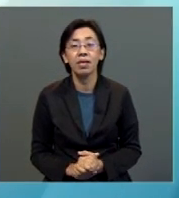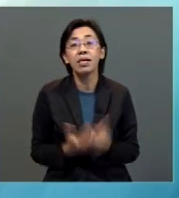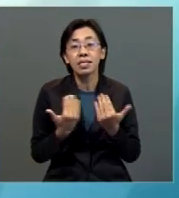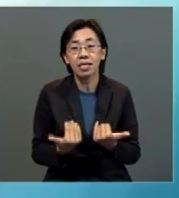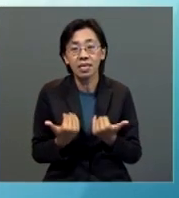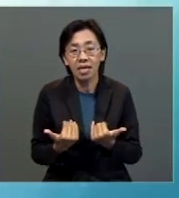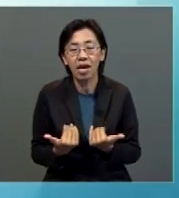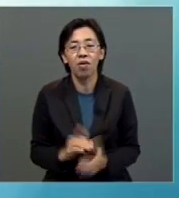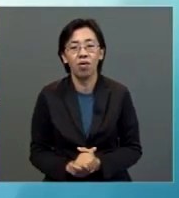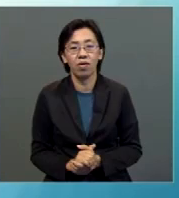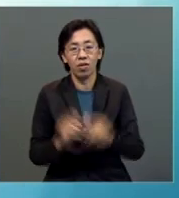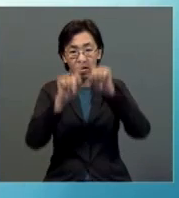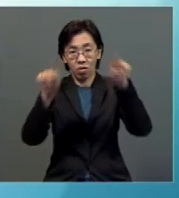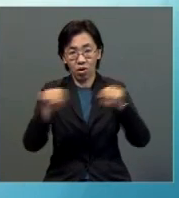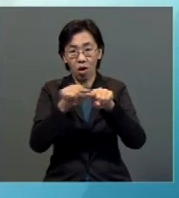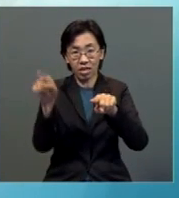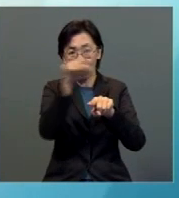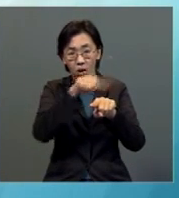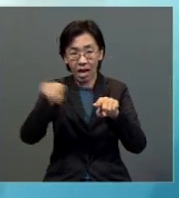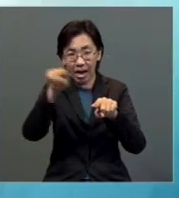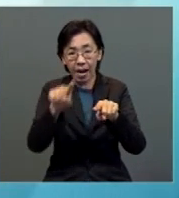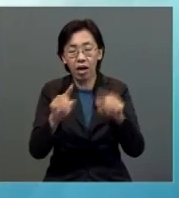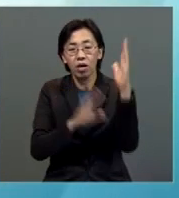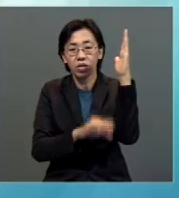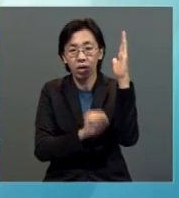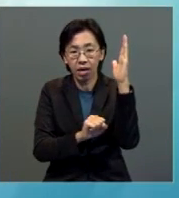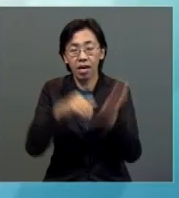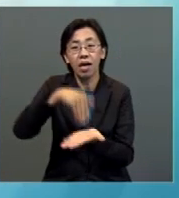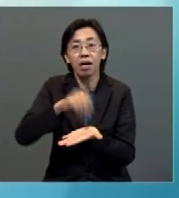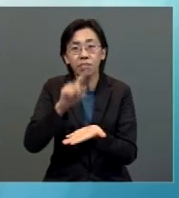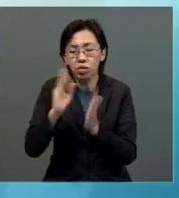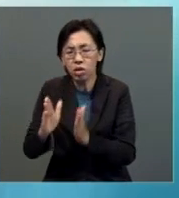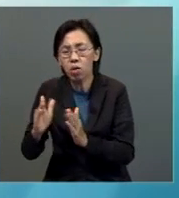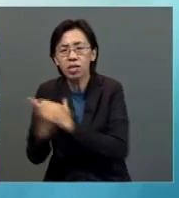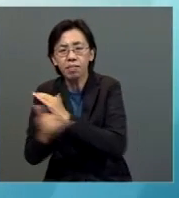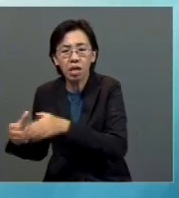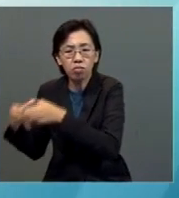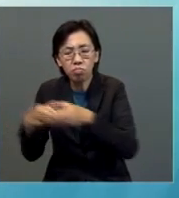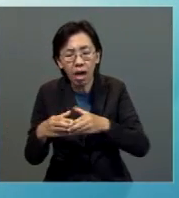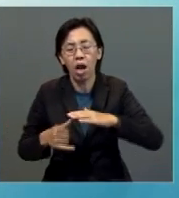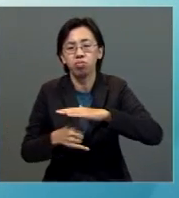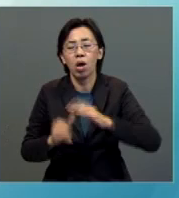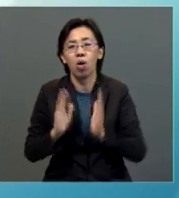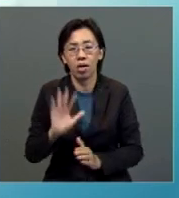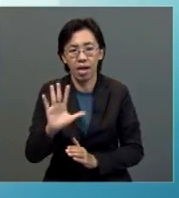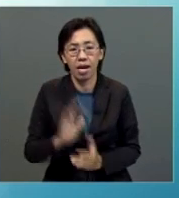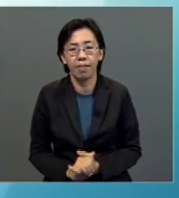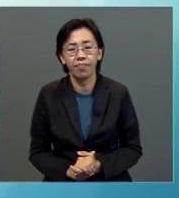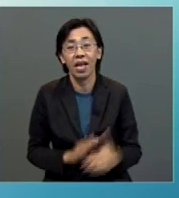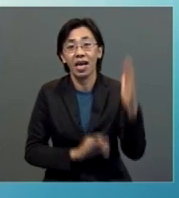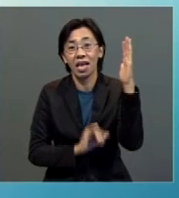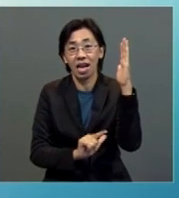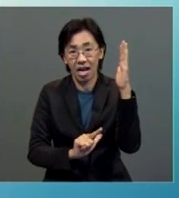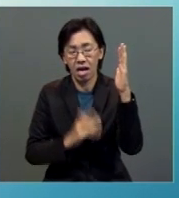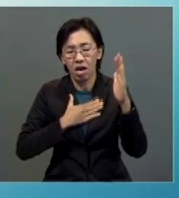ากล่องตรงกลางเนี่ยนะครับที่บอกว่าสงขลามีศูนย์กักนะครับ5คนแล้วก็ยะลาเกิดจาก active